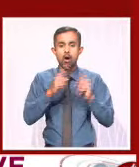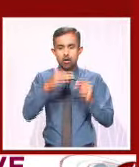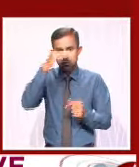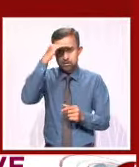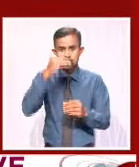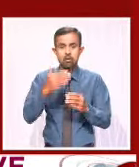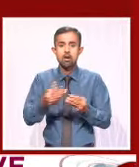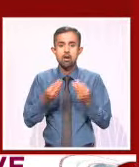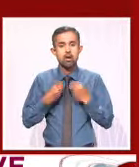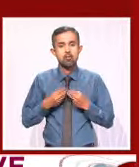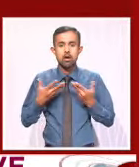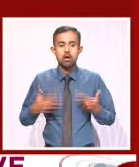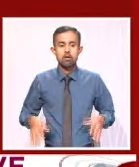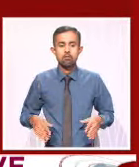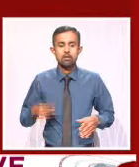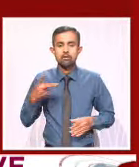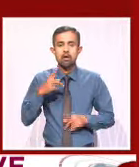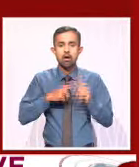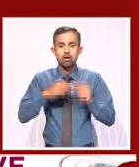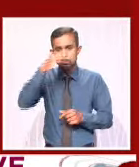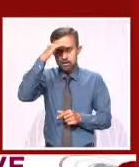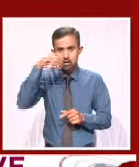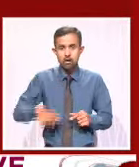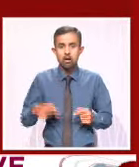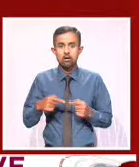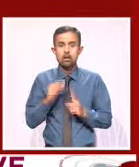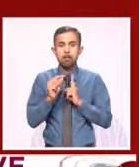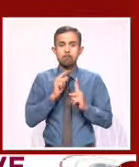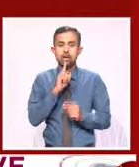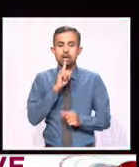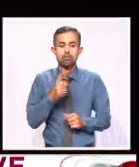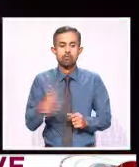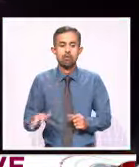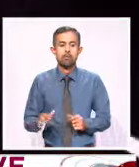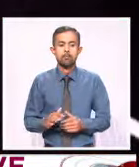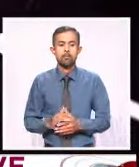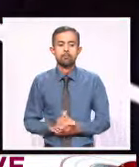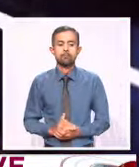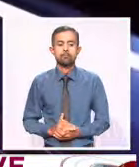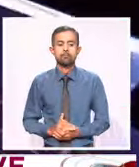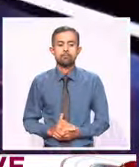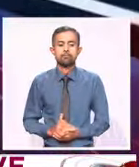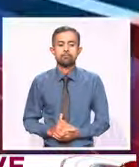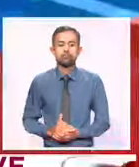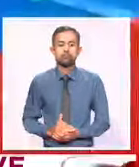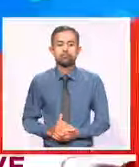කතානායකවරයා වෙත ලැබී ඇති බව නියෝජ්‍ය කතානායකවරයා අද පාර්ලිමේන්තුවට දැනුම් දුන්නා.